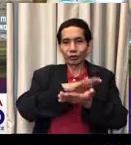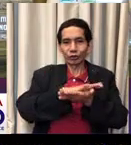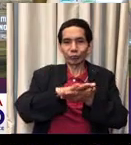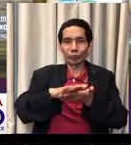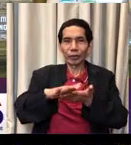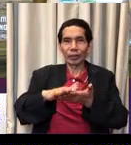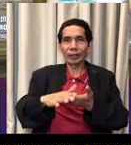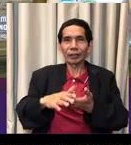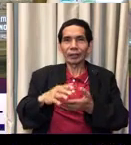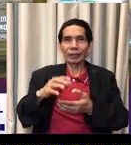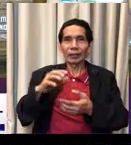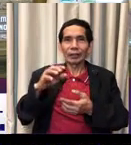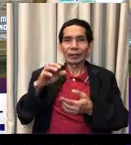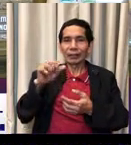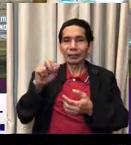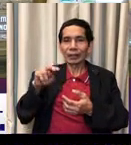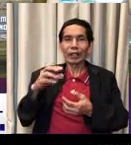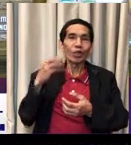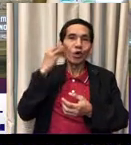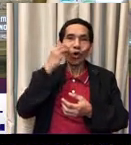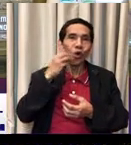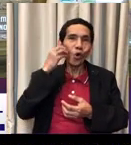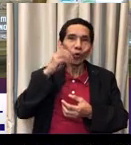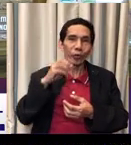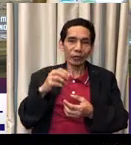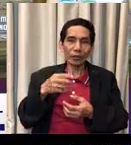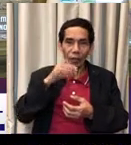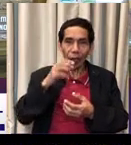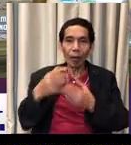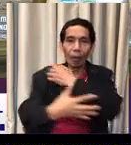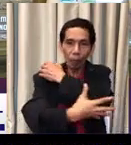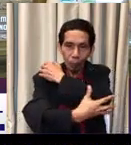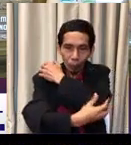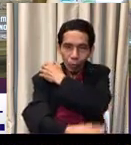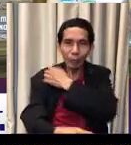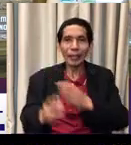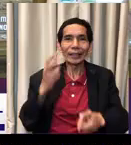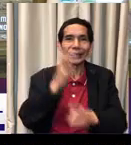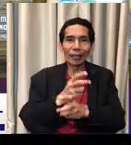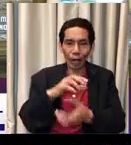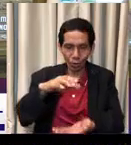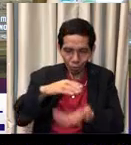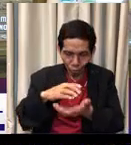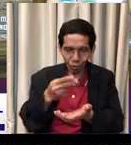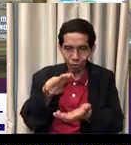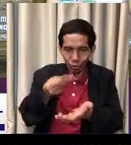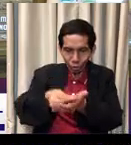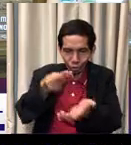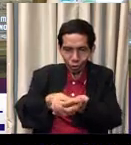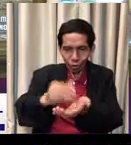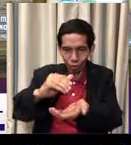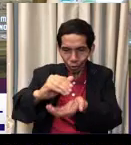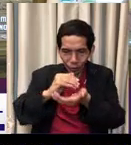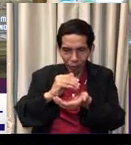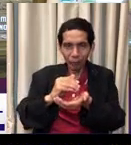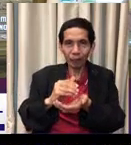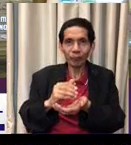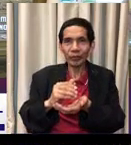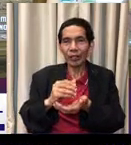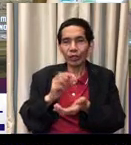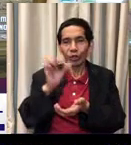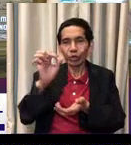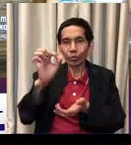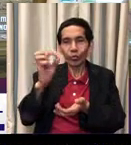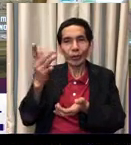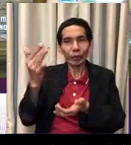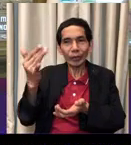Apo, sunny orange. Pag mahirap, mahinatong eh. Alam ba't mahinatong? Bitsing ko lang ang